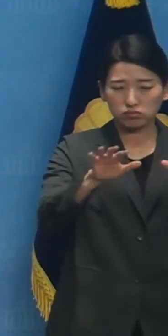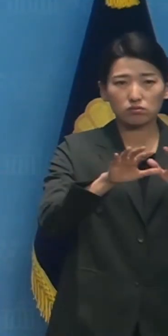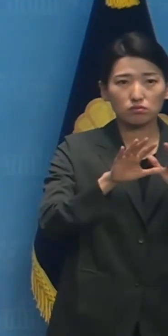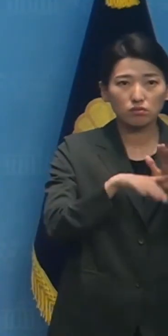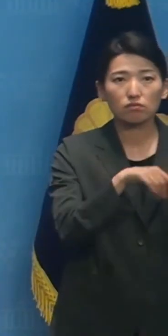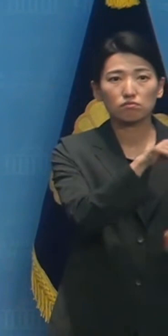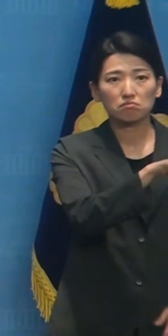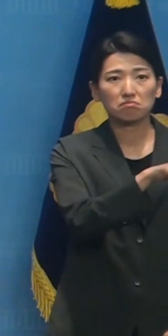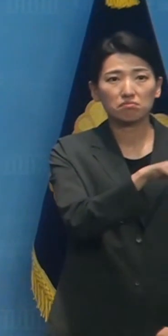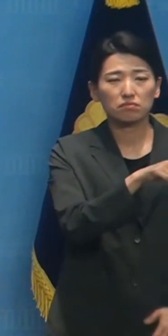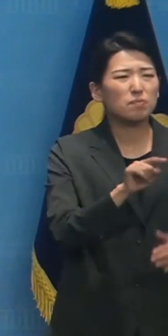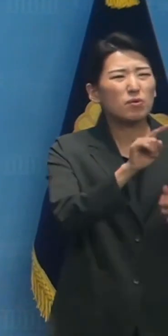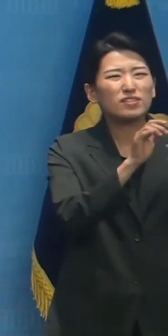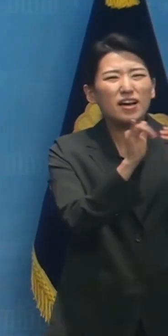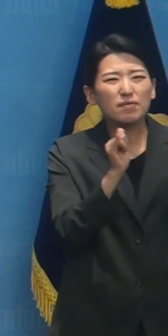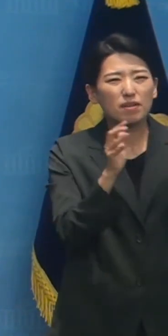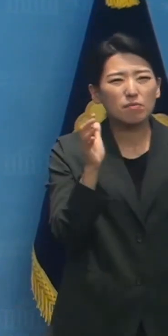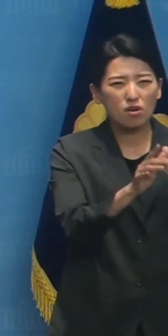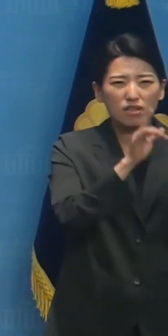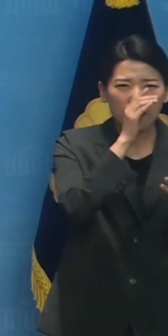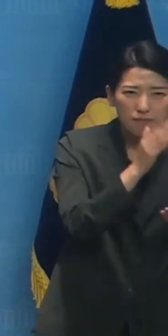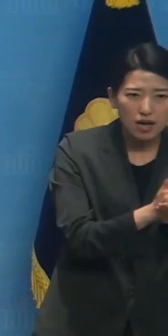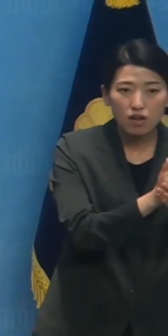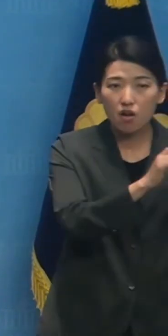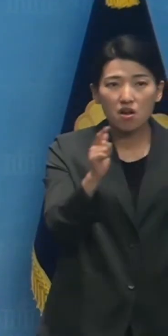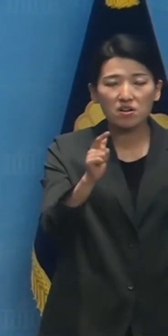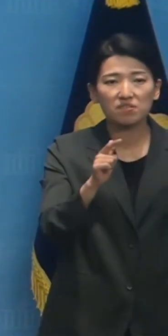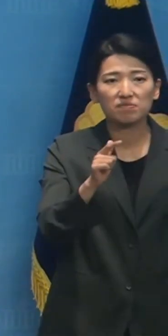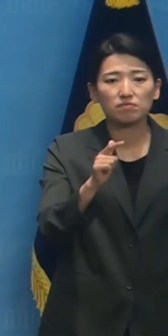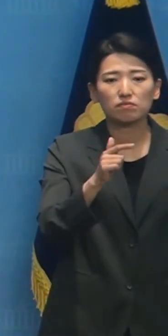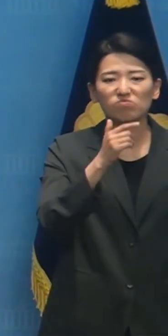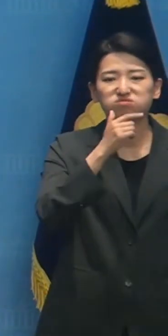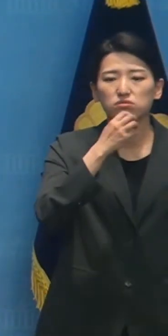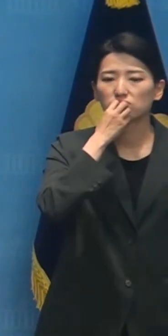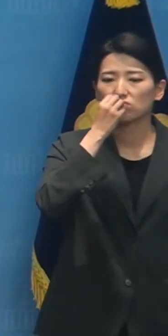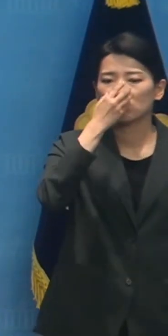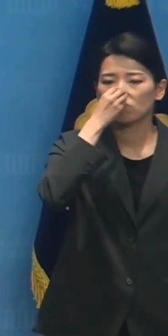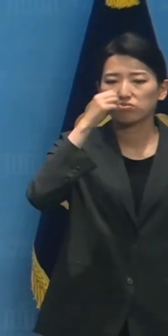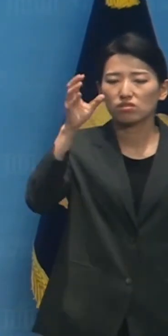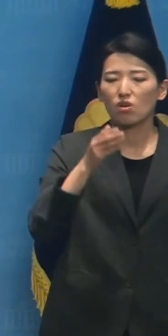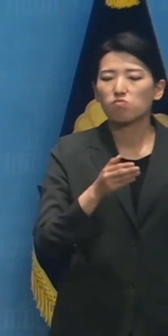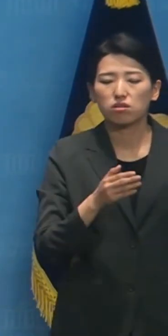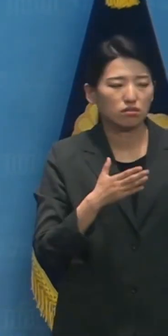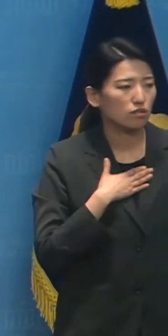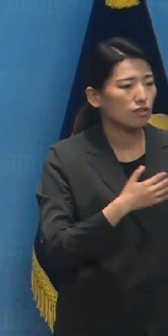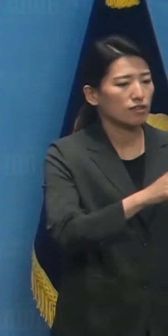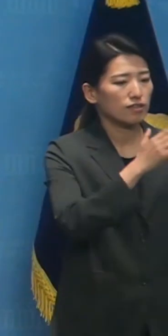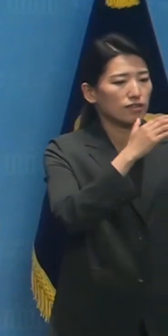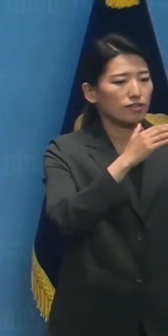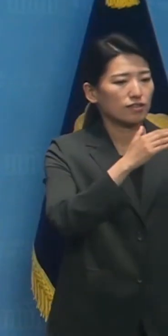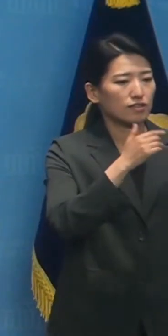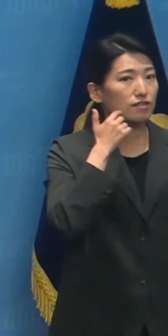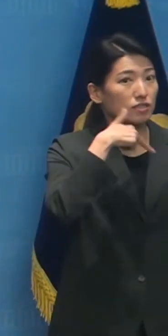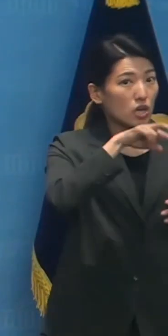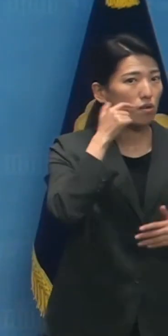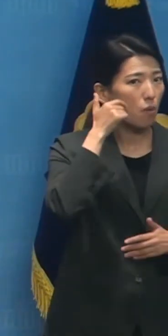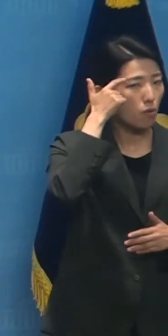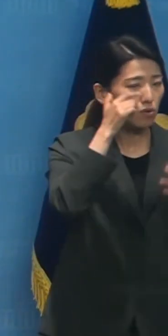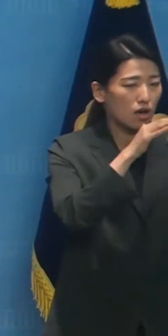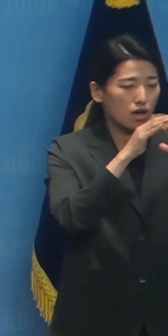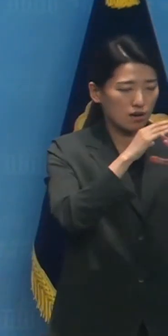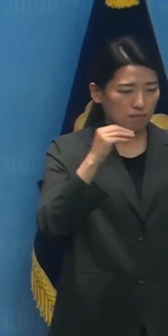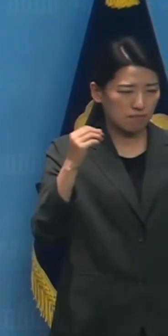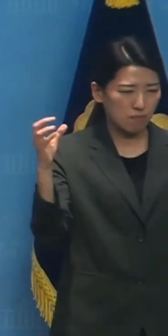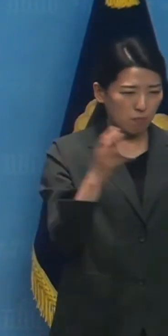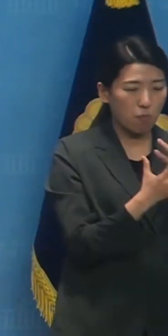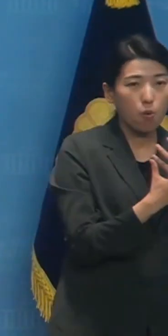방역수칙을 무시한 채 정광훈이 주관하는 사랑제일교회 집회에 3차례 참석해 그 결과